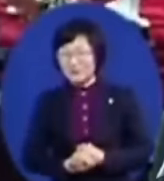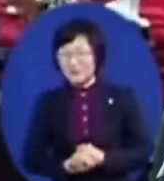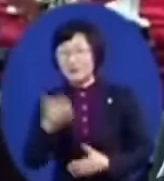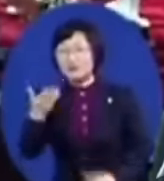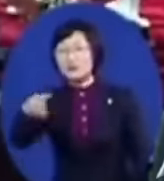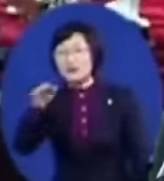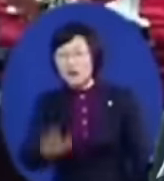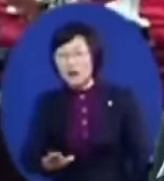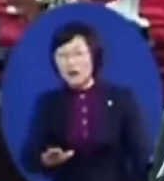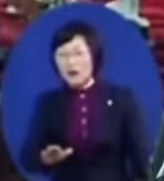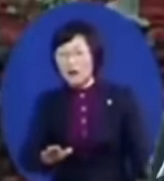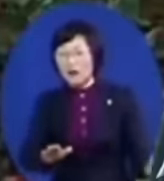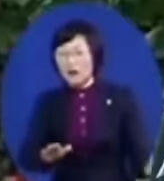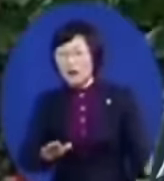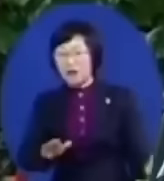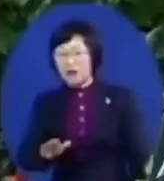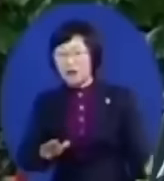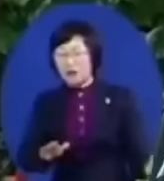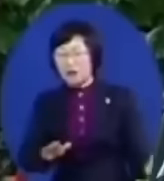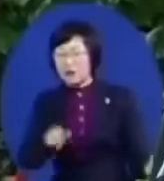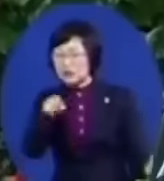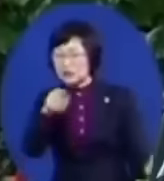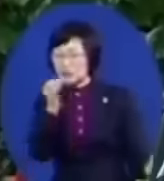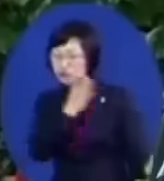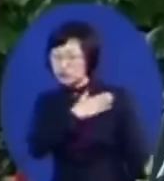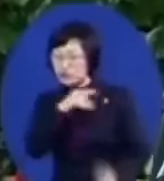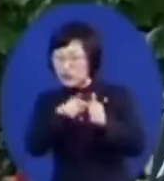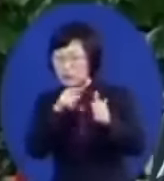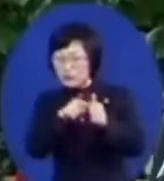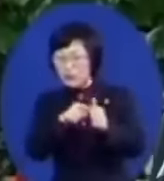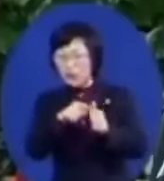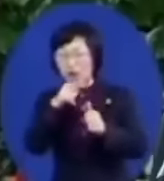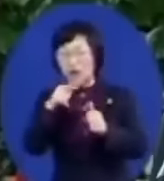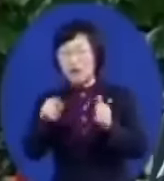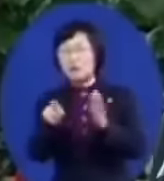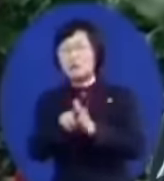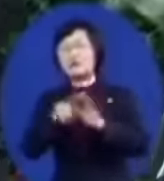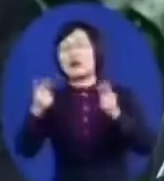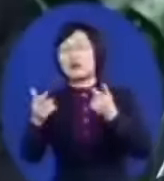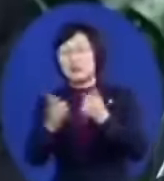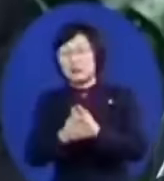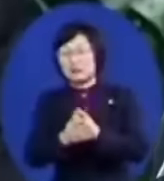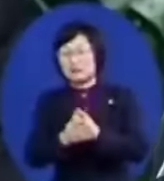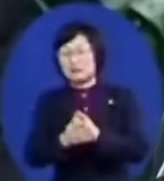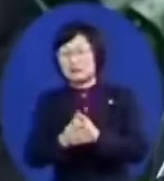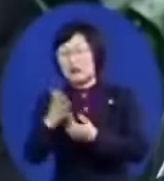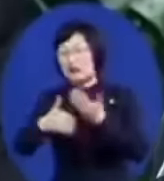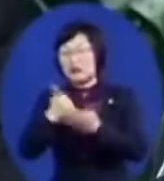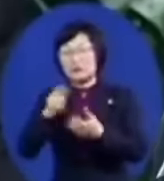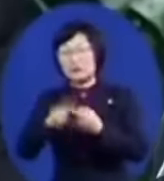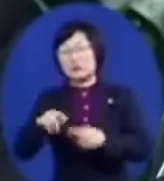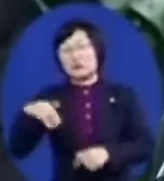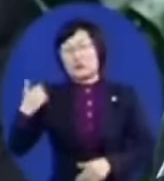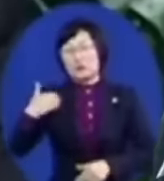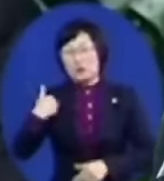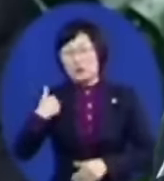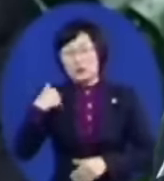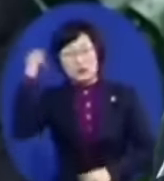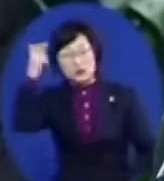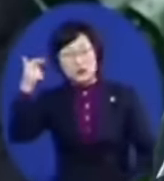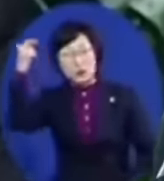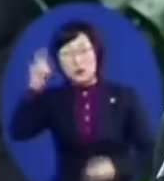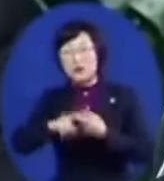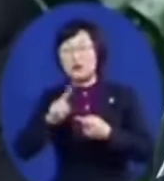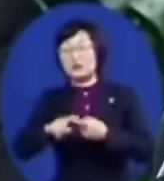그러나 이 사람은 무신론자로서 하나님을 인정도 아니하고 믿지도 아니하고 영혼이 있는 것을 인정도 아니하고